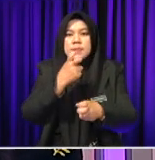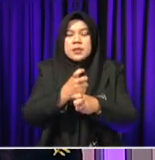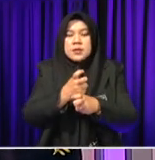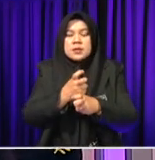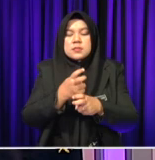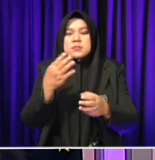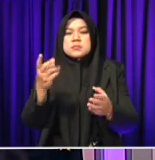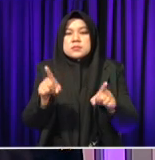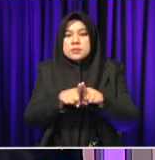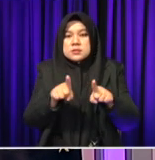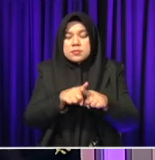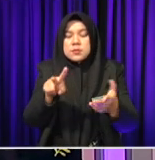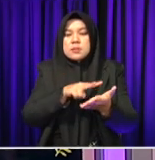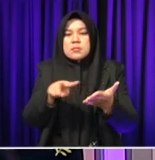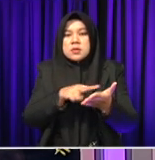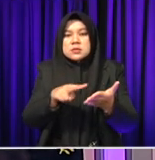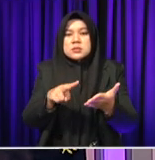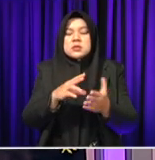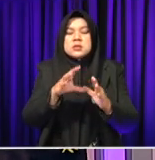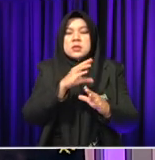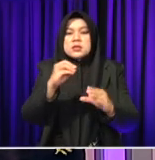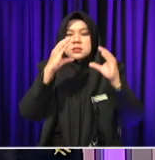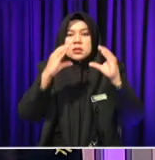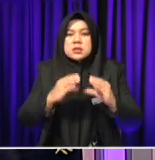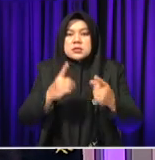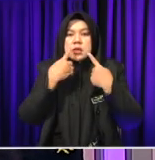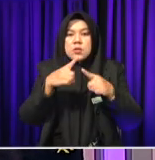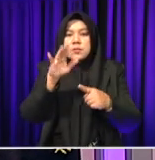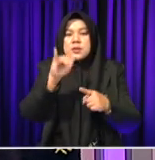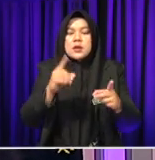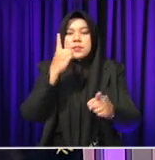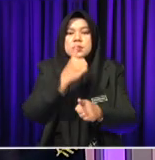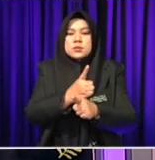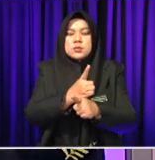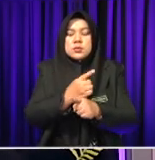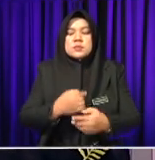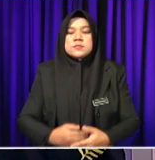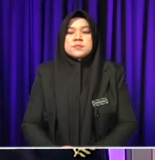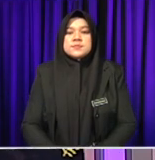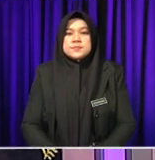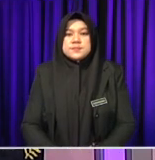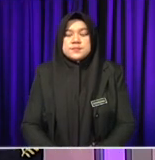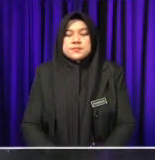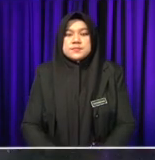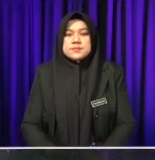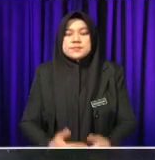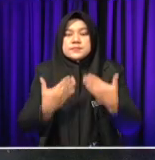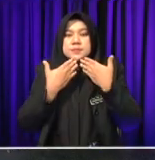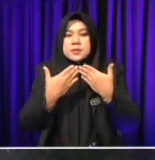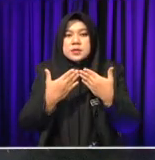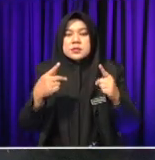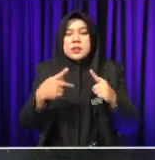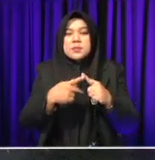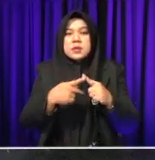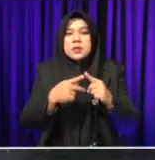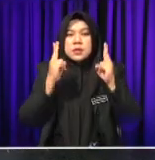membaca sediakan teknik yang betul untuk kita menghadapi SPM 2022 insya-allah Terima kasih sekali lagi kepada